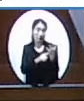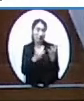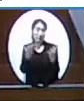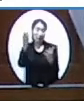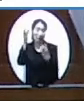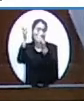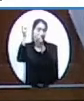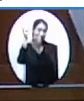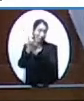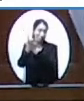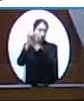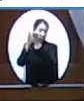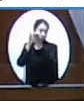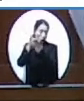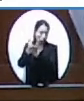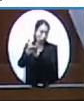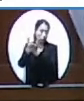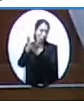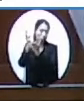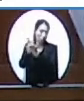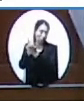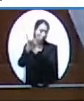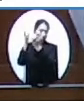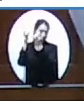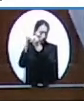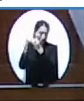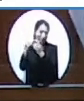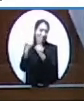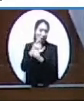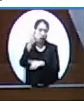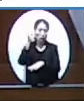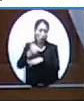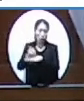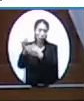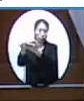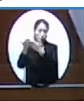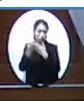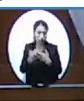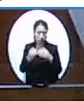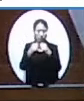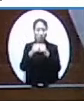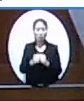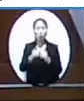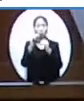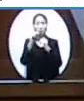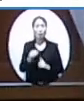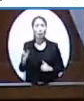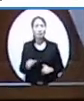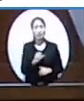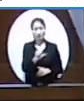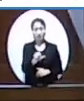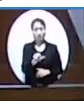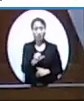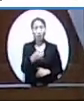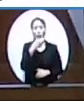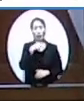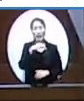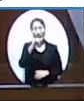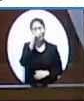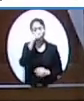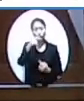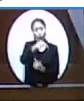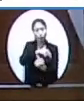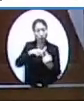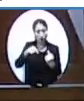법령으로 제명 및 조문이 재개정됨에 따라 우리 조례에 세부 사항을 반영하고 효율적인 운영을